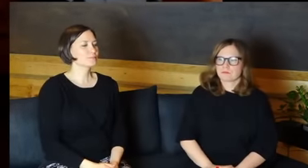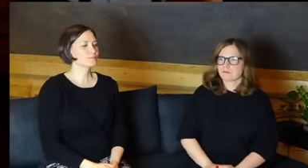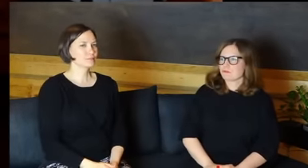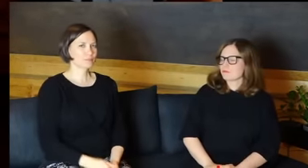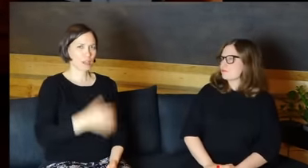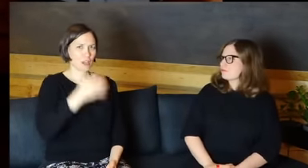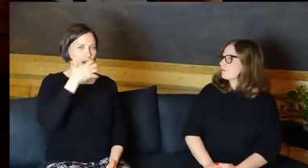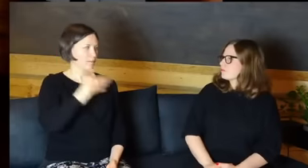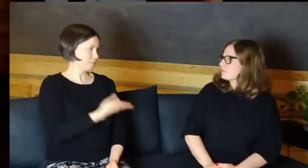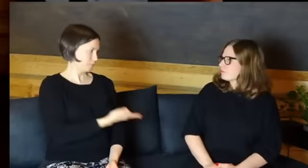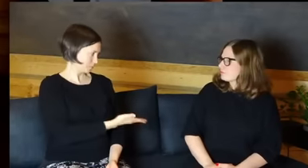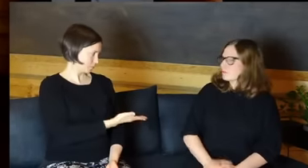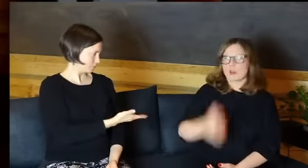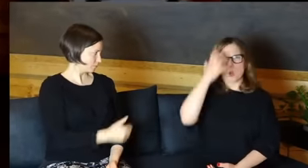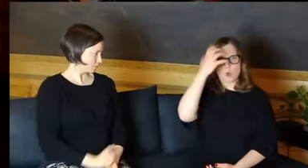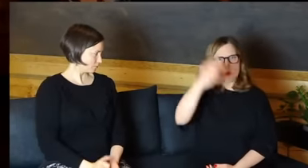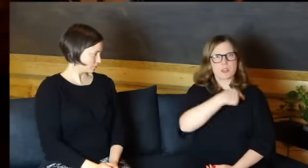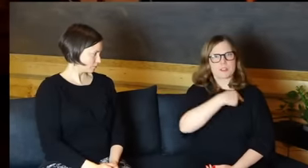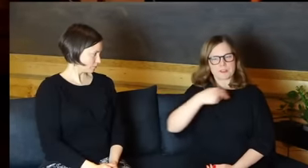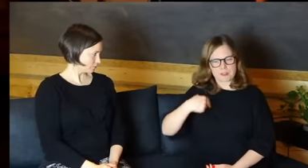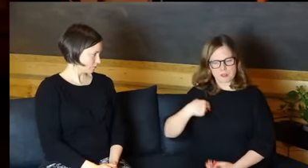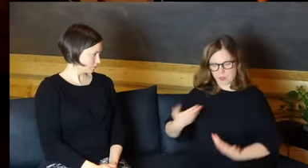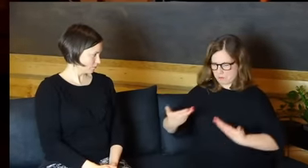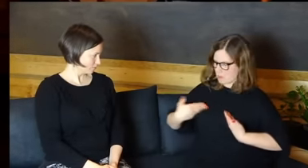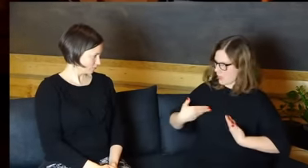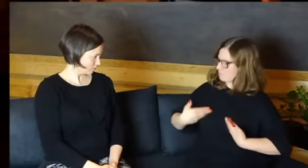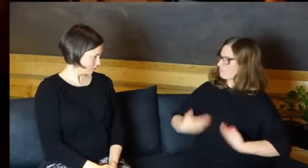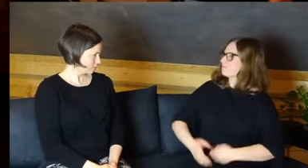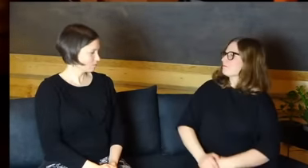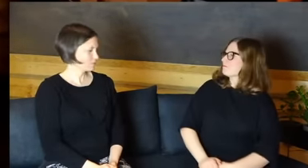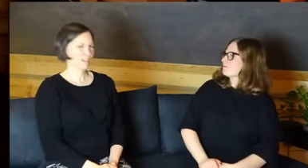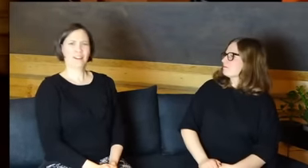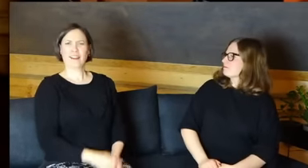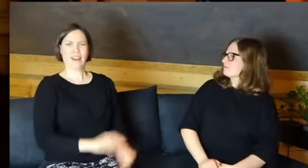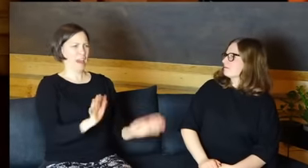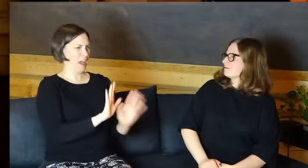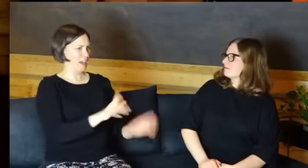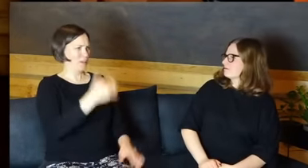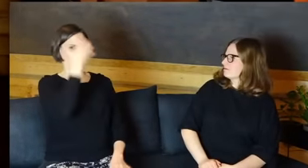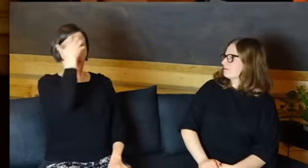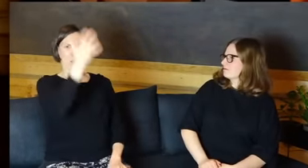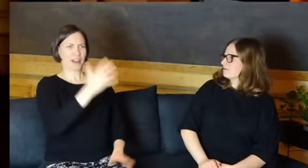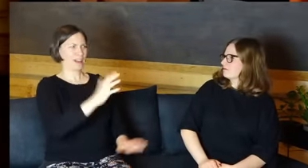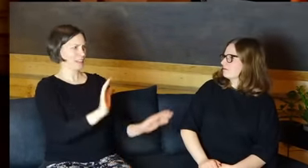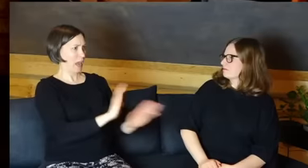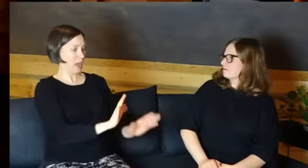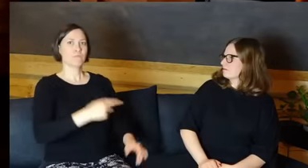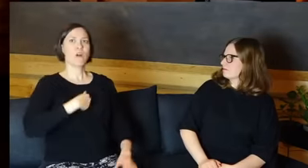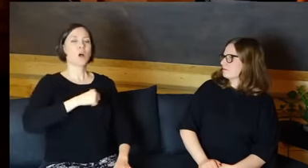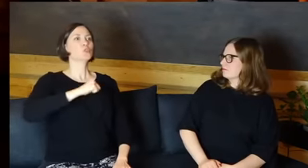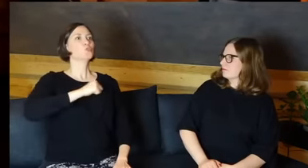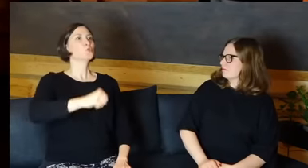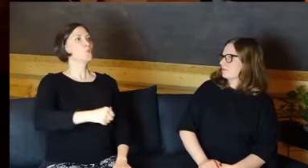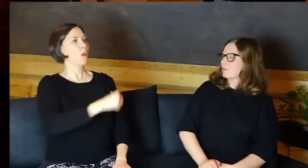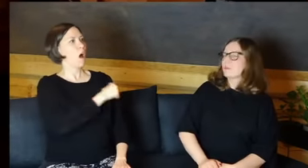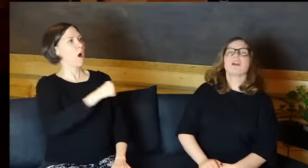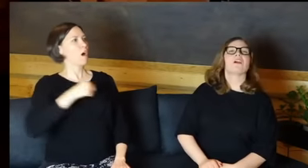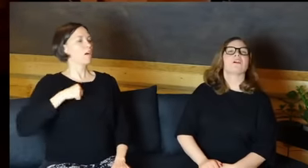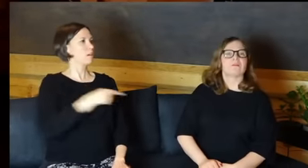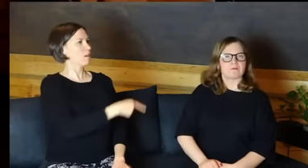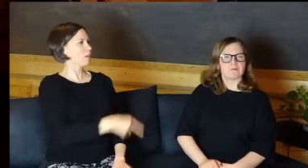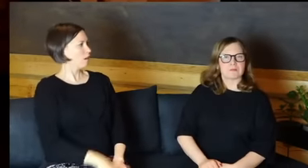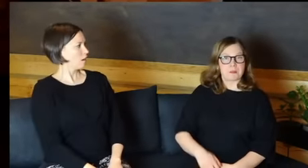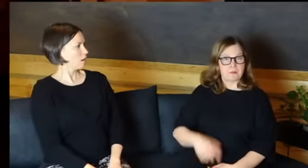Kuningas Herodes olen minä! Jaa, minä tykkään, että et ole mikään kuningas, vaan yksi styraankki. Jaa, mutta